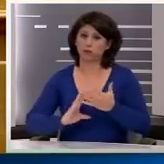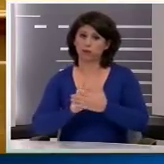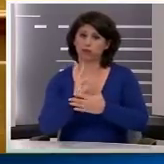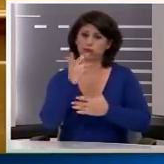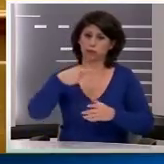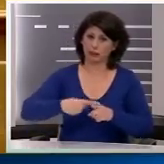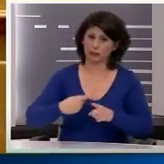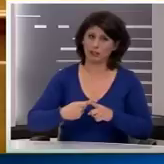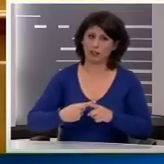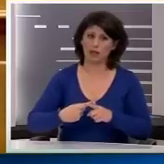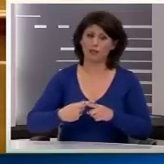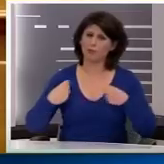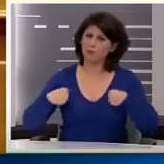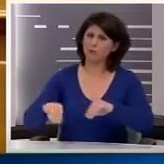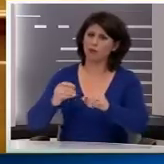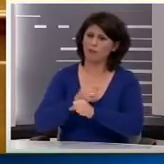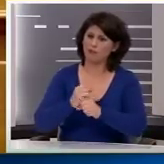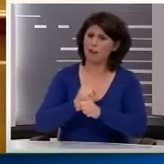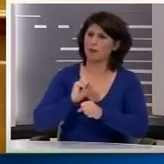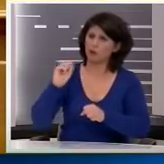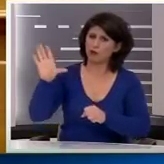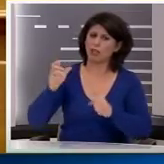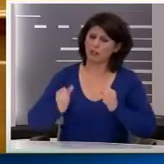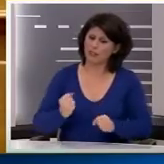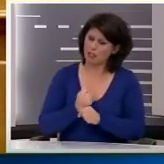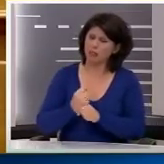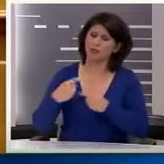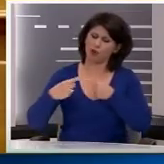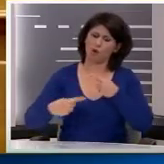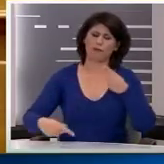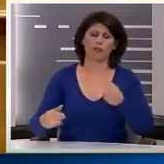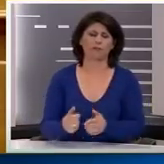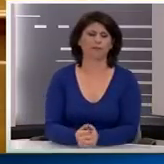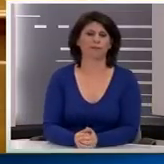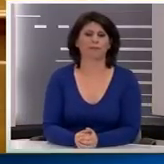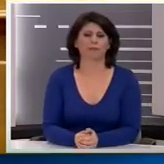προστιθέμενη αξία, με εξαγωγές, με θέσεις εργασίας κλπ.